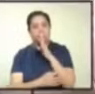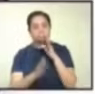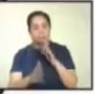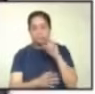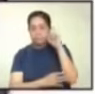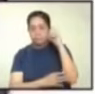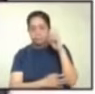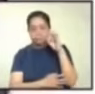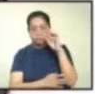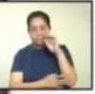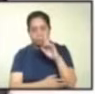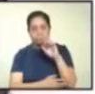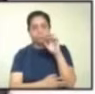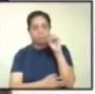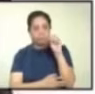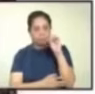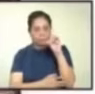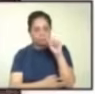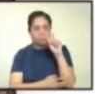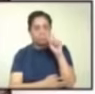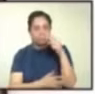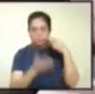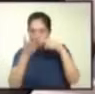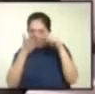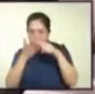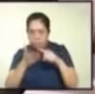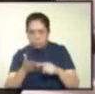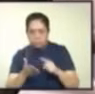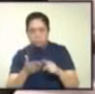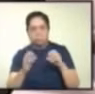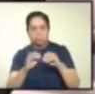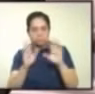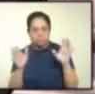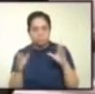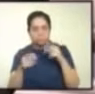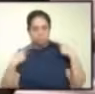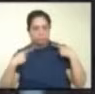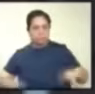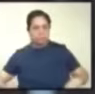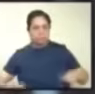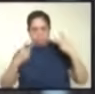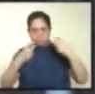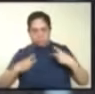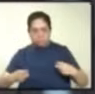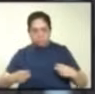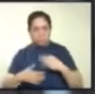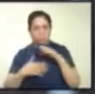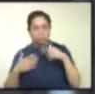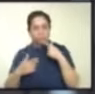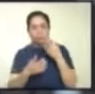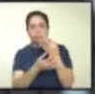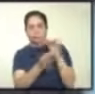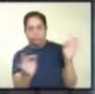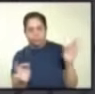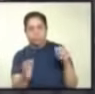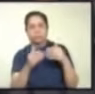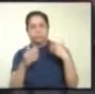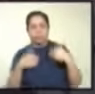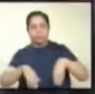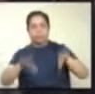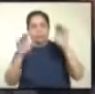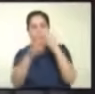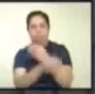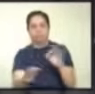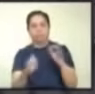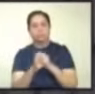Xavier Solda, kailangan munang dumaan sa verification, clearance at physical exam ang mga naabswelto bago tuluyang